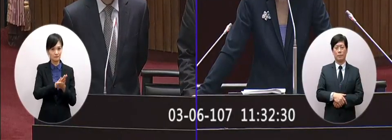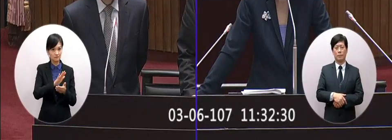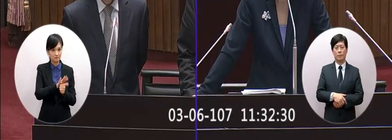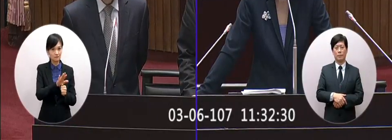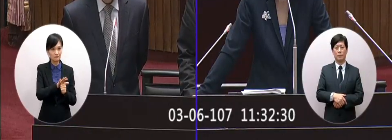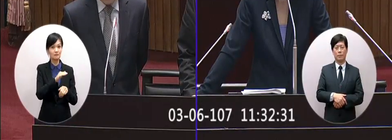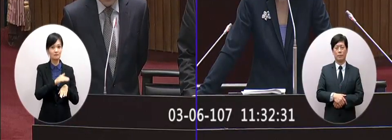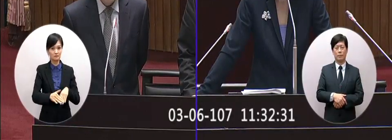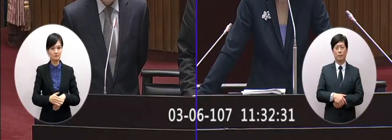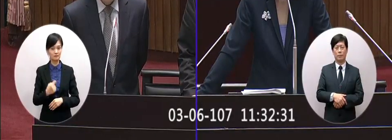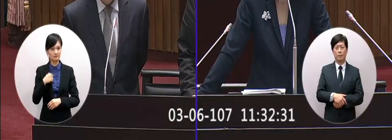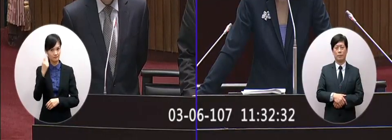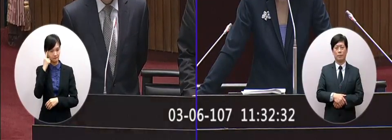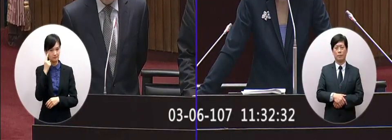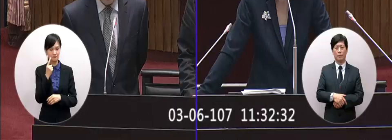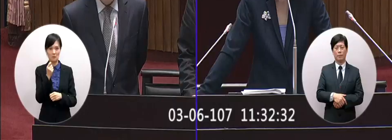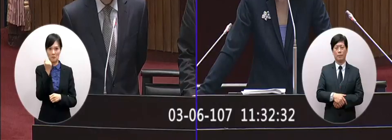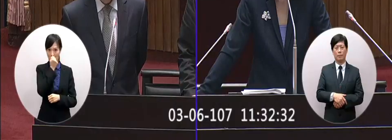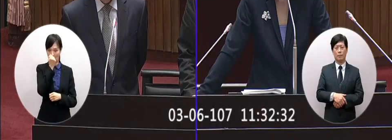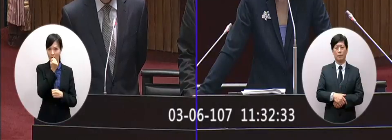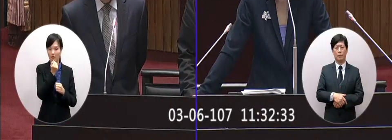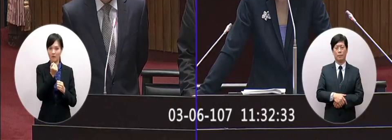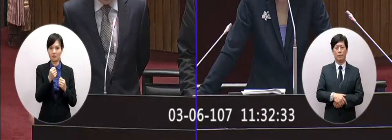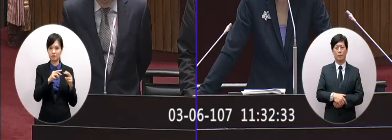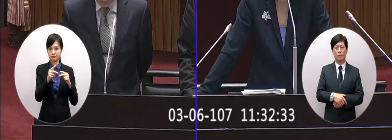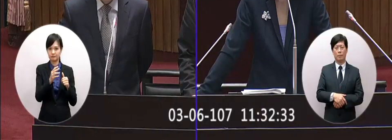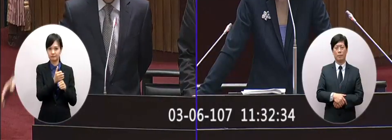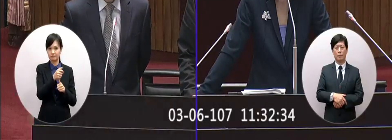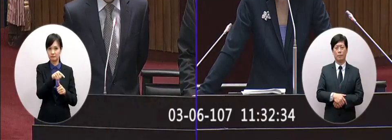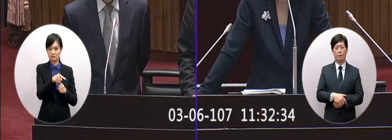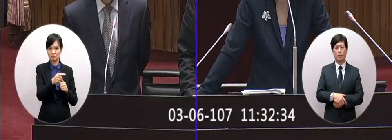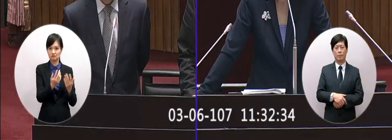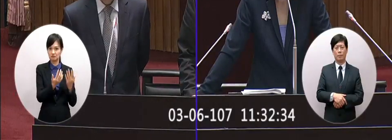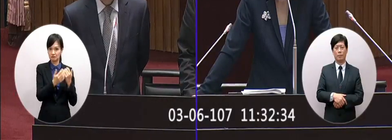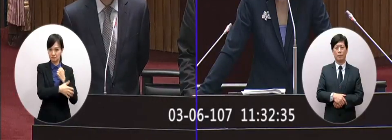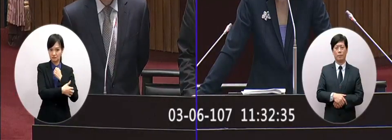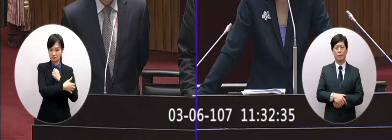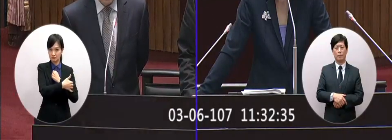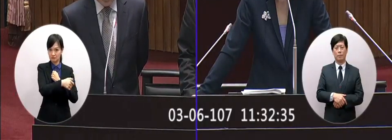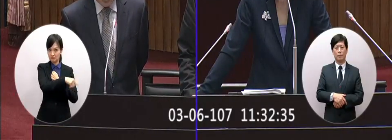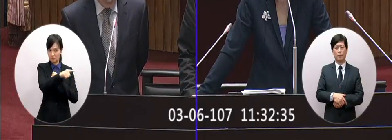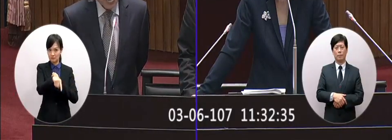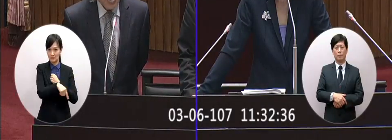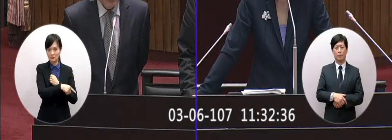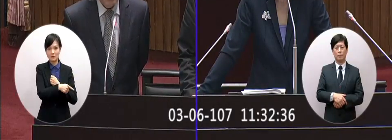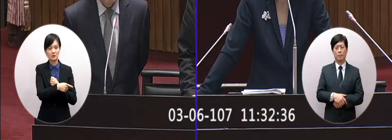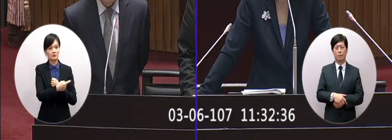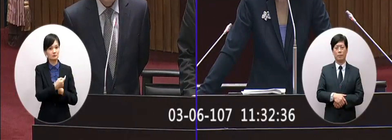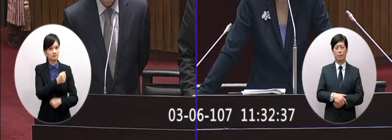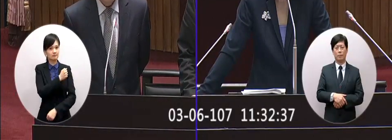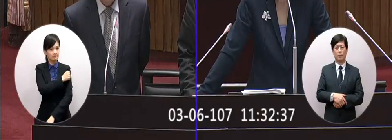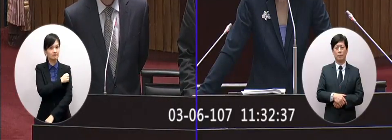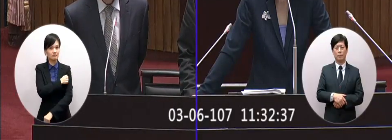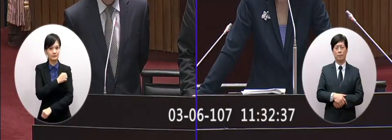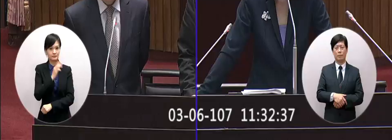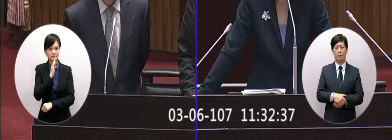在工作的一个时间跟这个。有一定的这个条件上，并不是像外面坐办